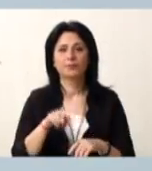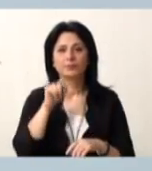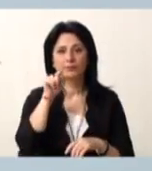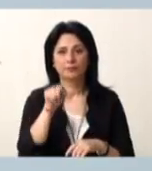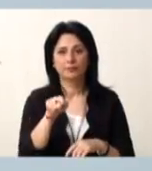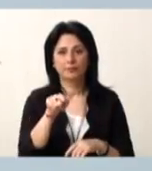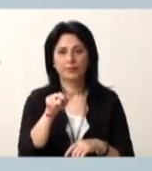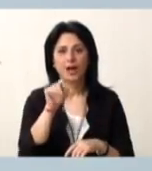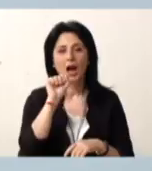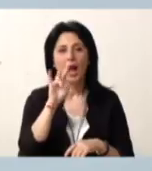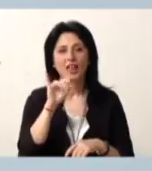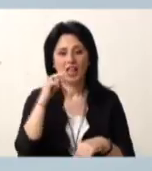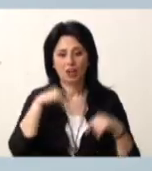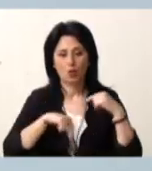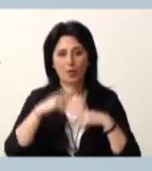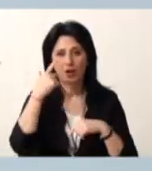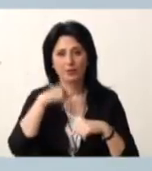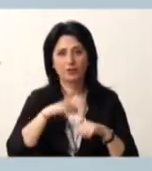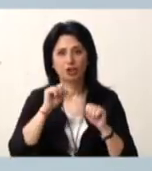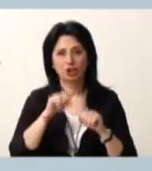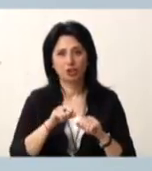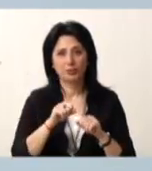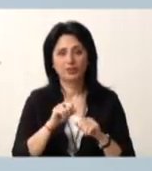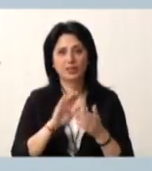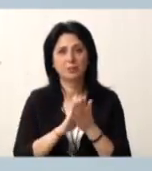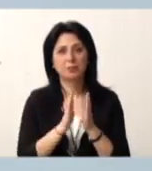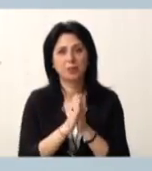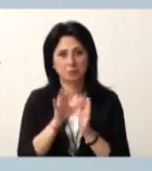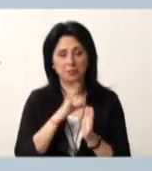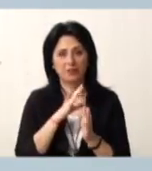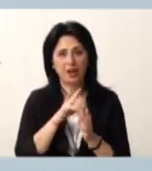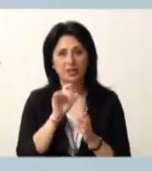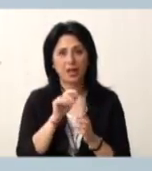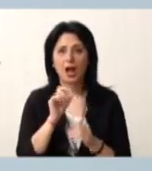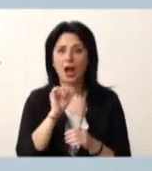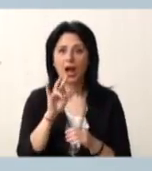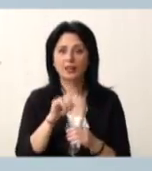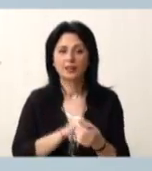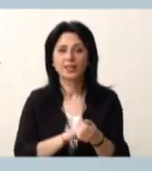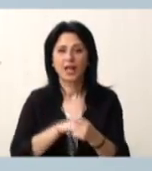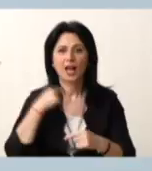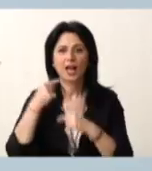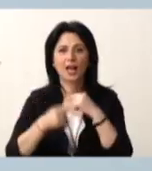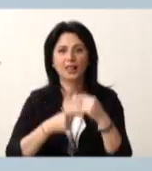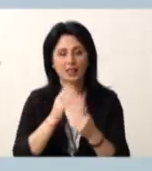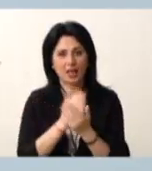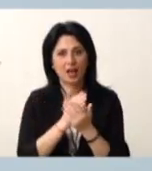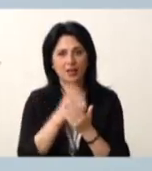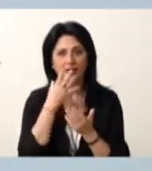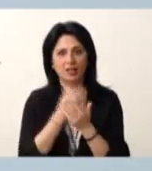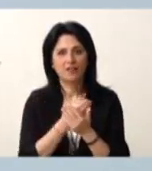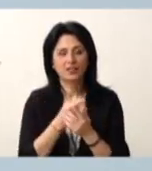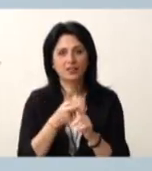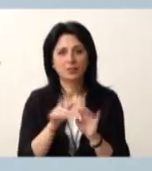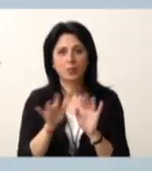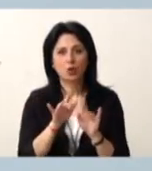გათვალისწინება, ანატომიურმა თავისებურებამ შეიძლება თუ არა განაპირობოს რეფლუქსი, ან გენეტიკას აქვს თუ არა თავისი წვლილი